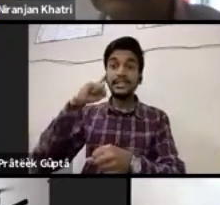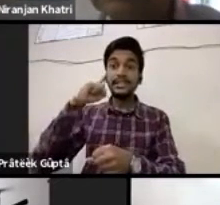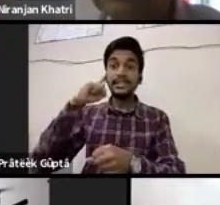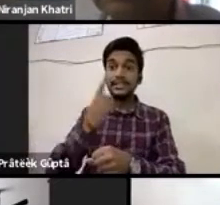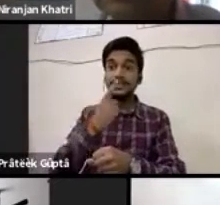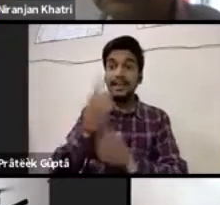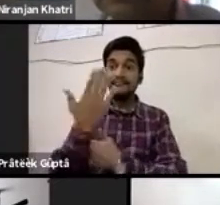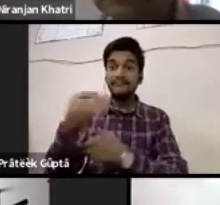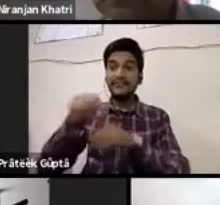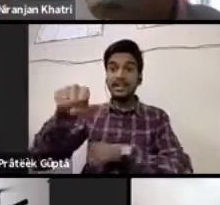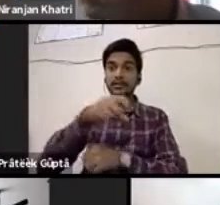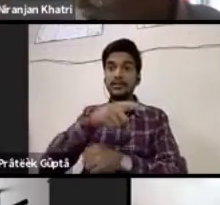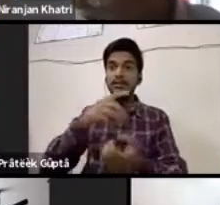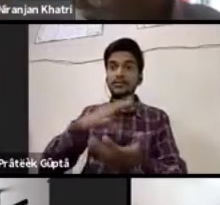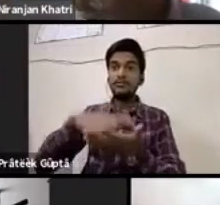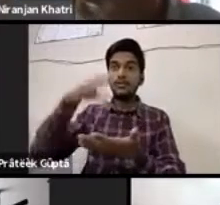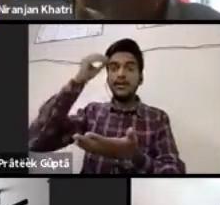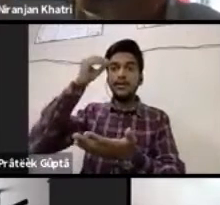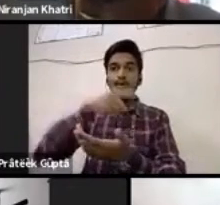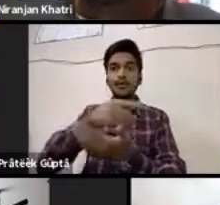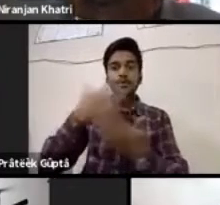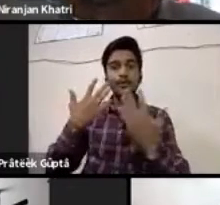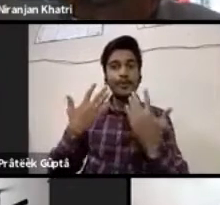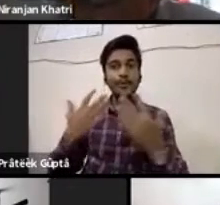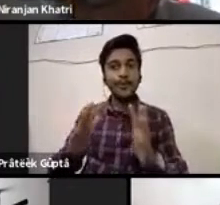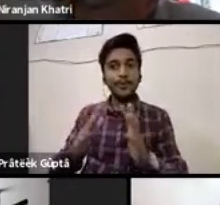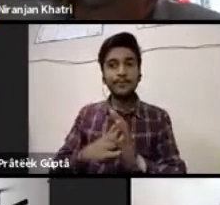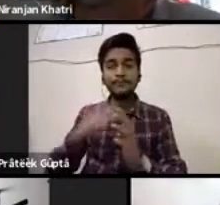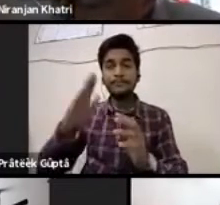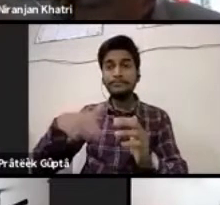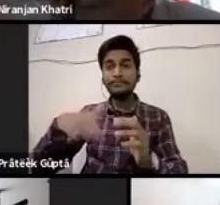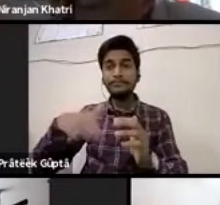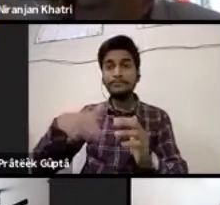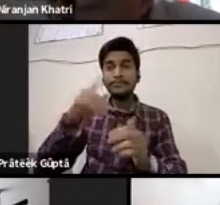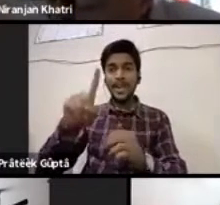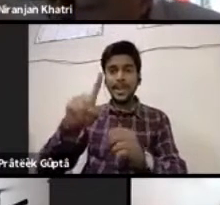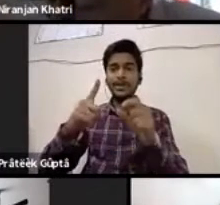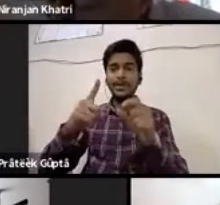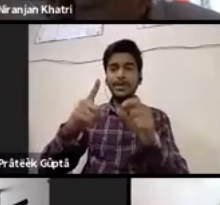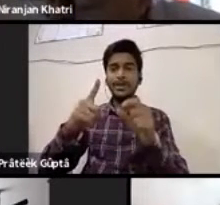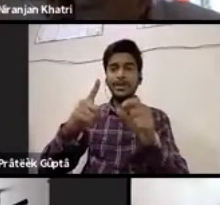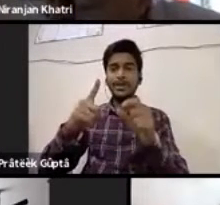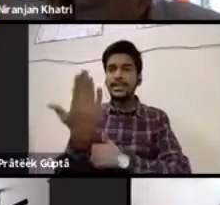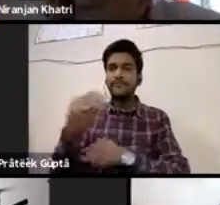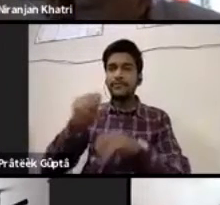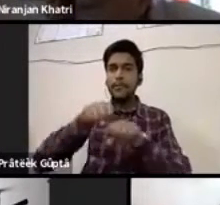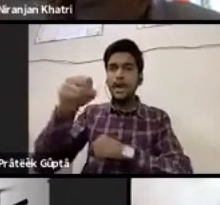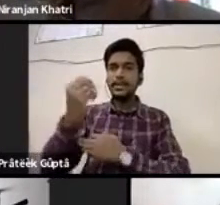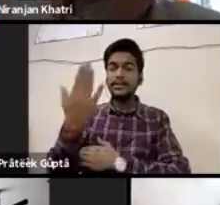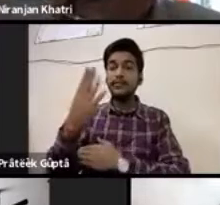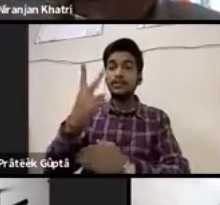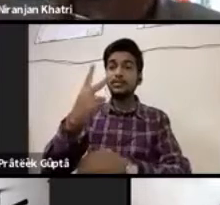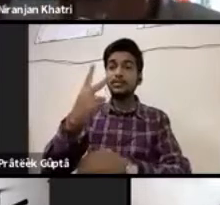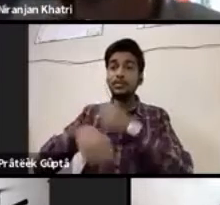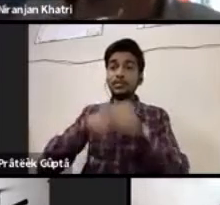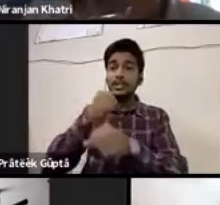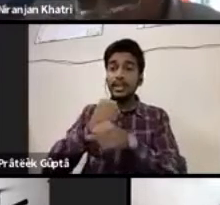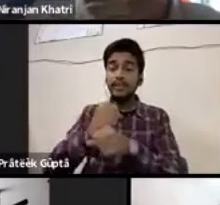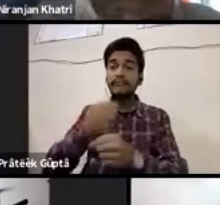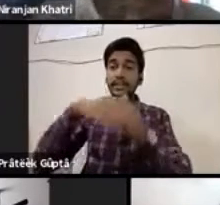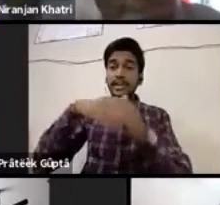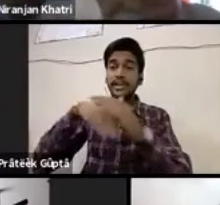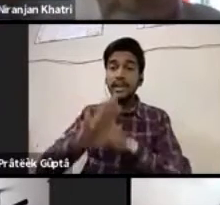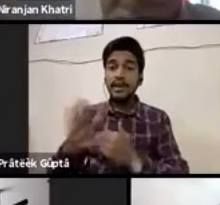कराया, और एक और डिप्लोमा कराया है जिसका नाम है 2 ईयर एडवांस डिप्लोमा इन फाइन आर्ट। तो ये दोनों पंजाब यूनिवर्सिटी